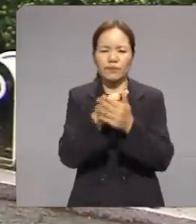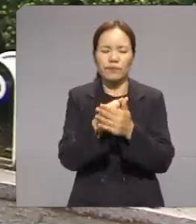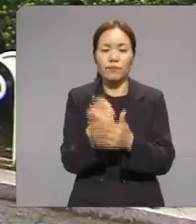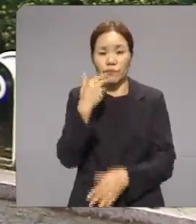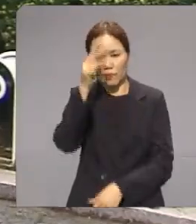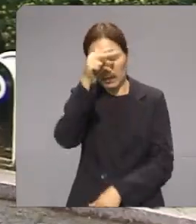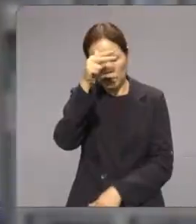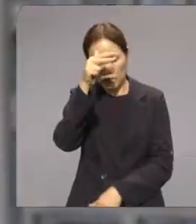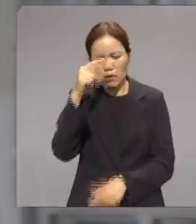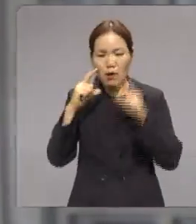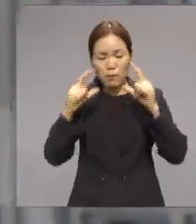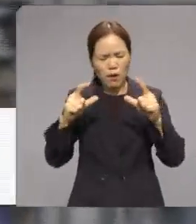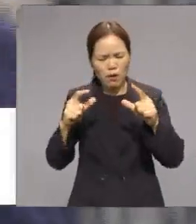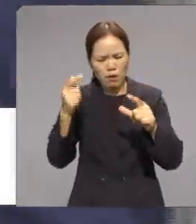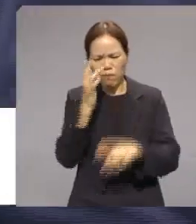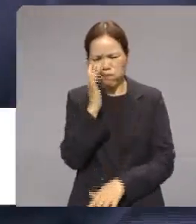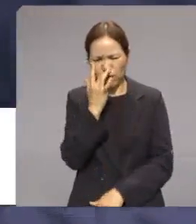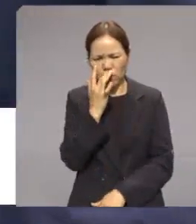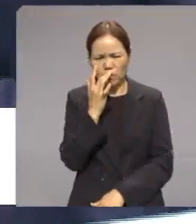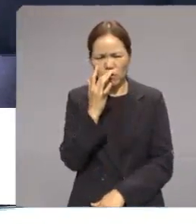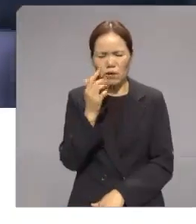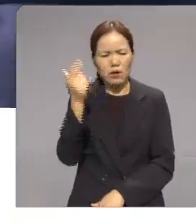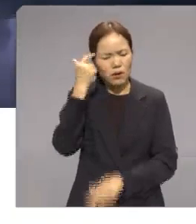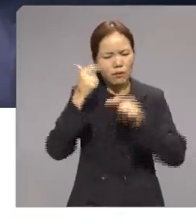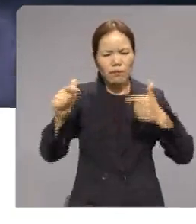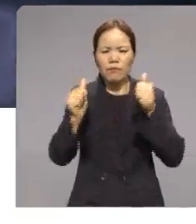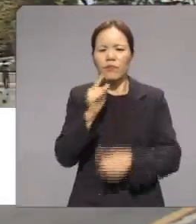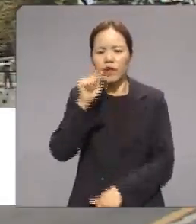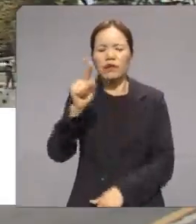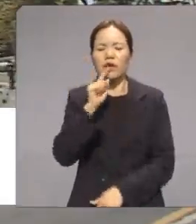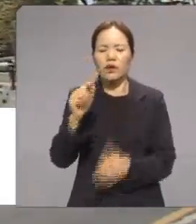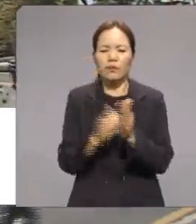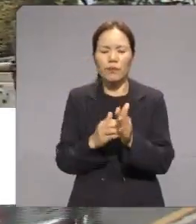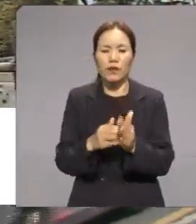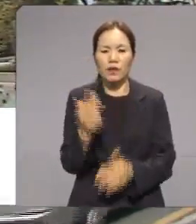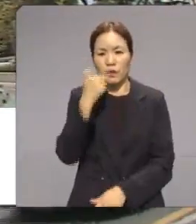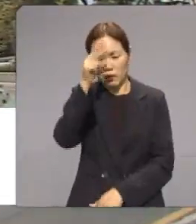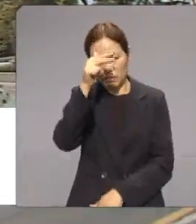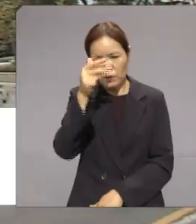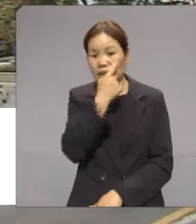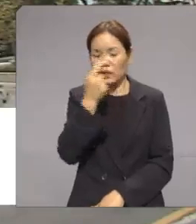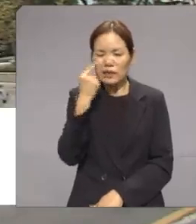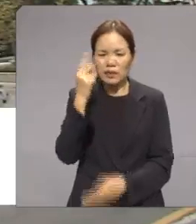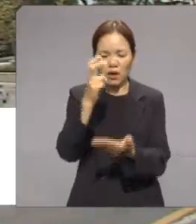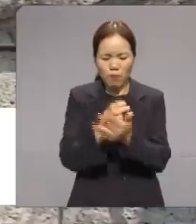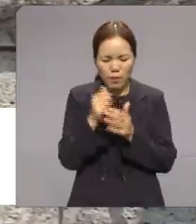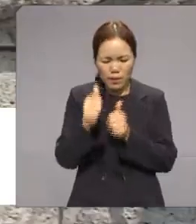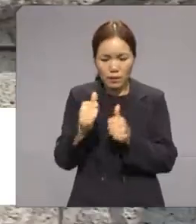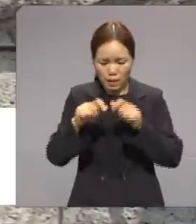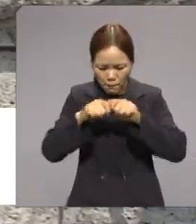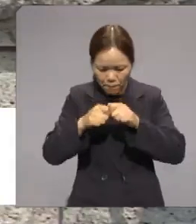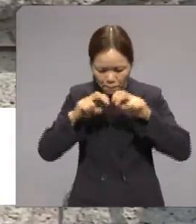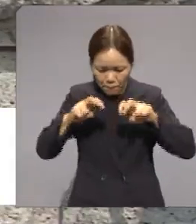검찰의 판단을 전혀 납득할 수 없다며 항고를 진행하겠다고 밝혔습니다. 검찰은 일체의 다른 고려 없이 증거와 법리에 따라